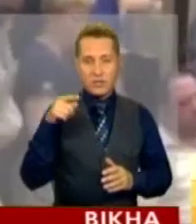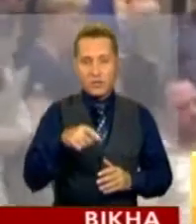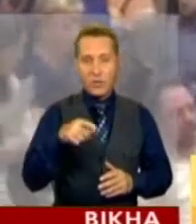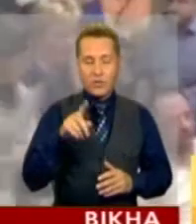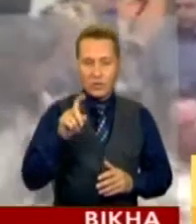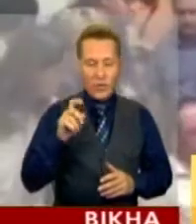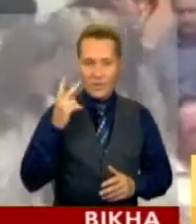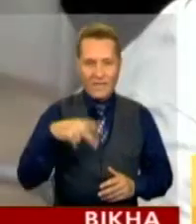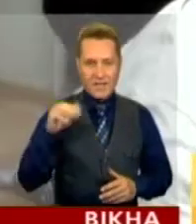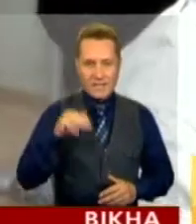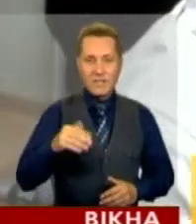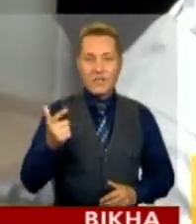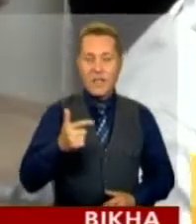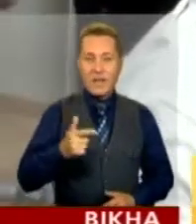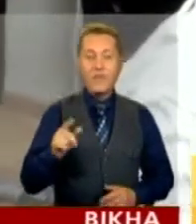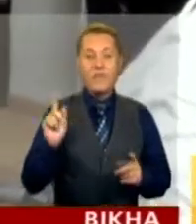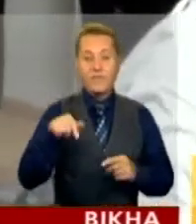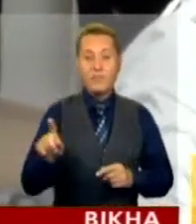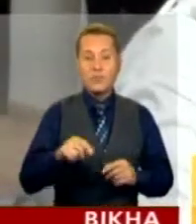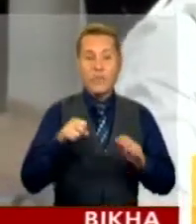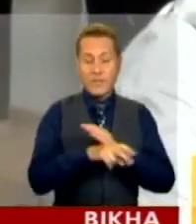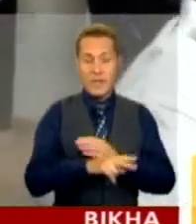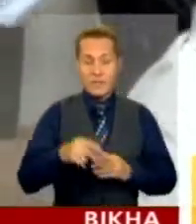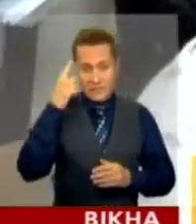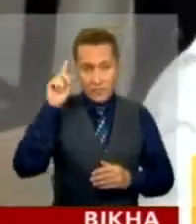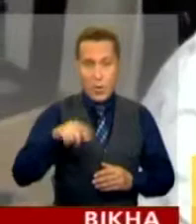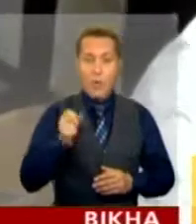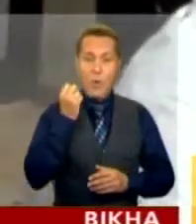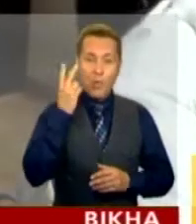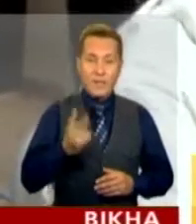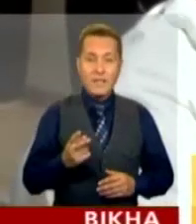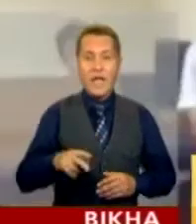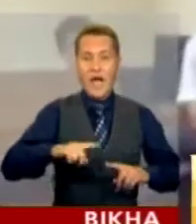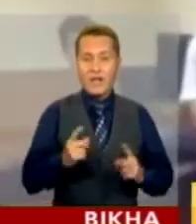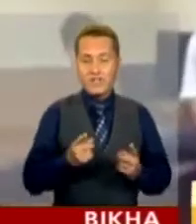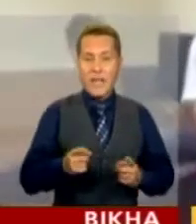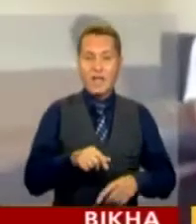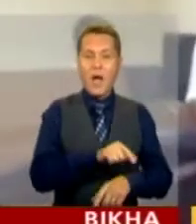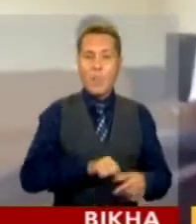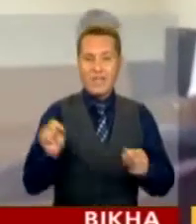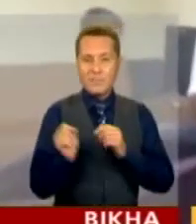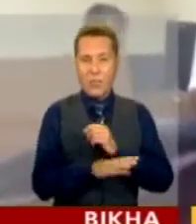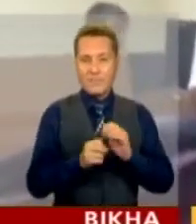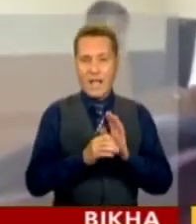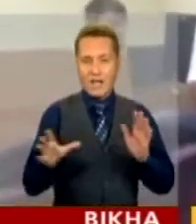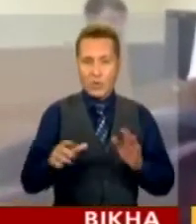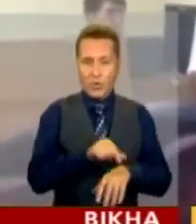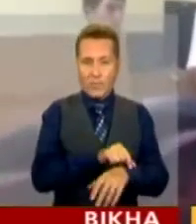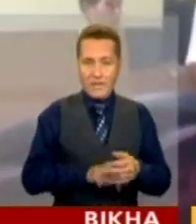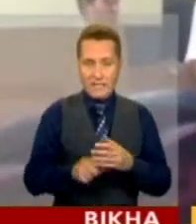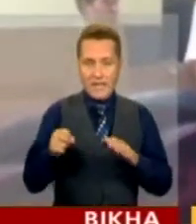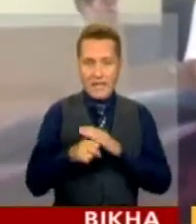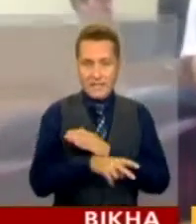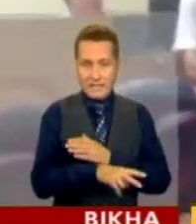Петро Мельник утік, стало відомо сьогодні по обіді. Міліція сповістила. Арештант позбувся електронного браслета та зник. На пульт